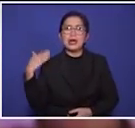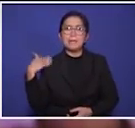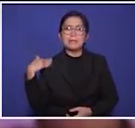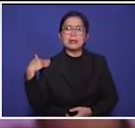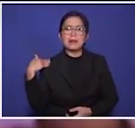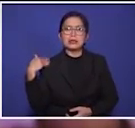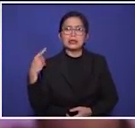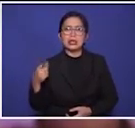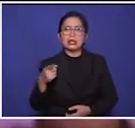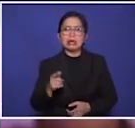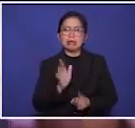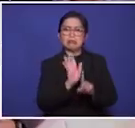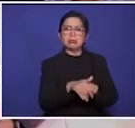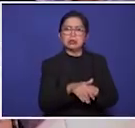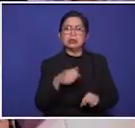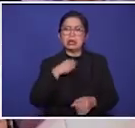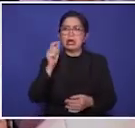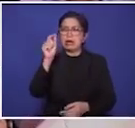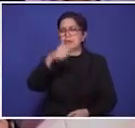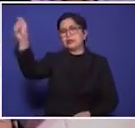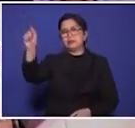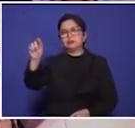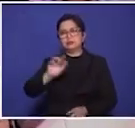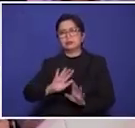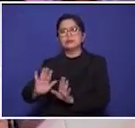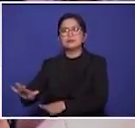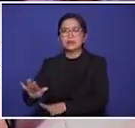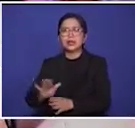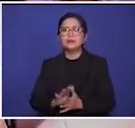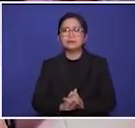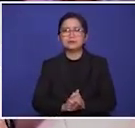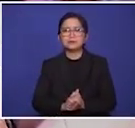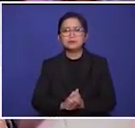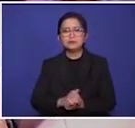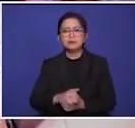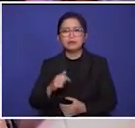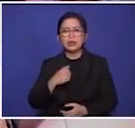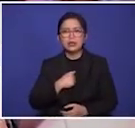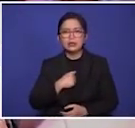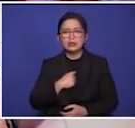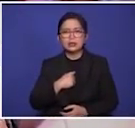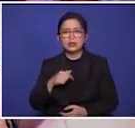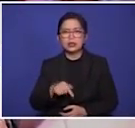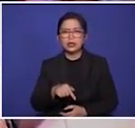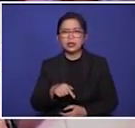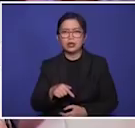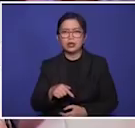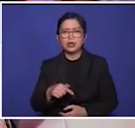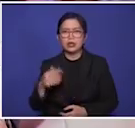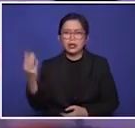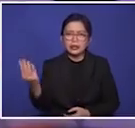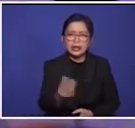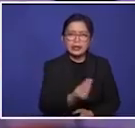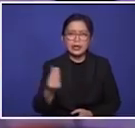pecat demikian bapak dalam kunjungan ke serib titik lokasi